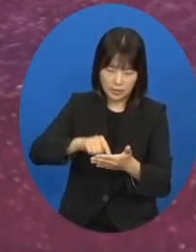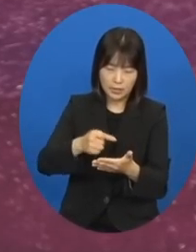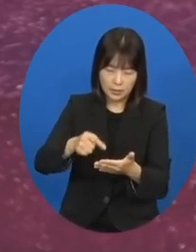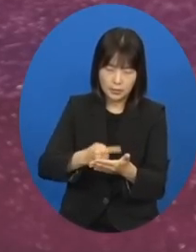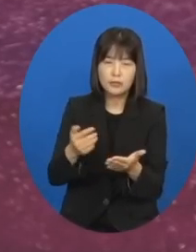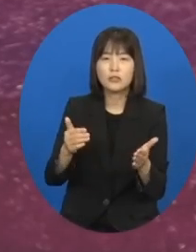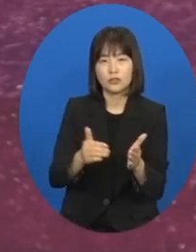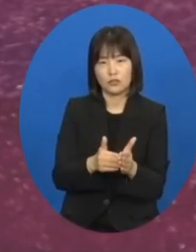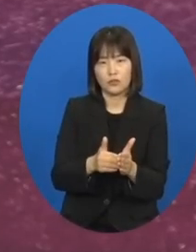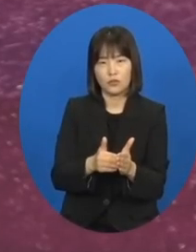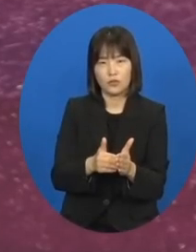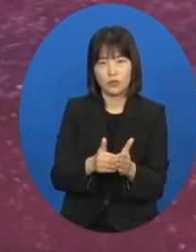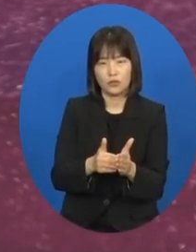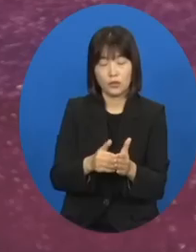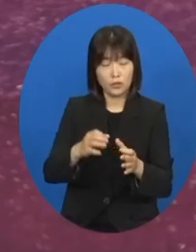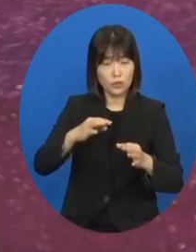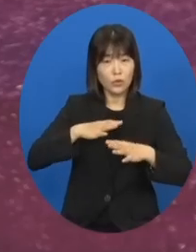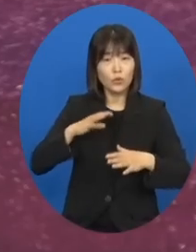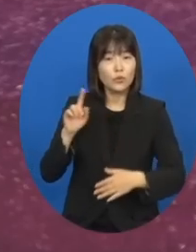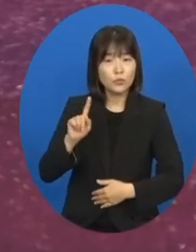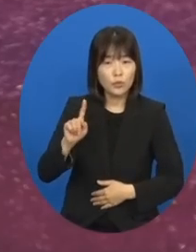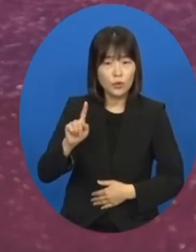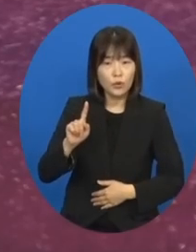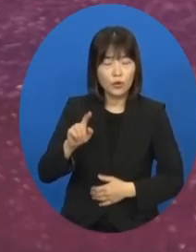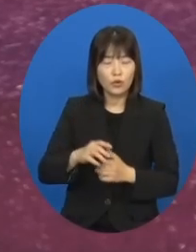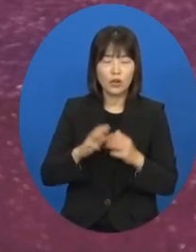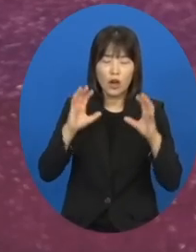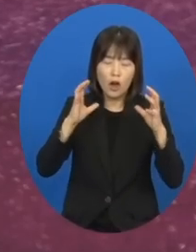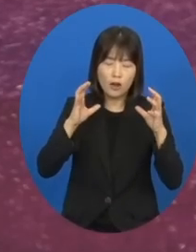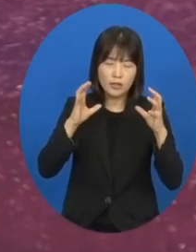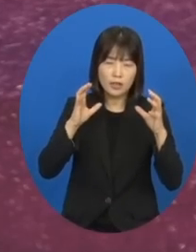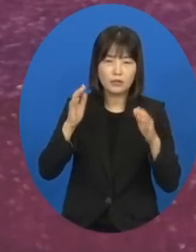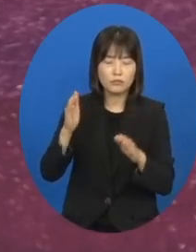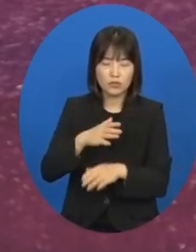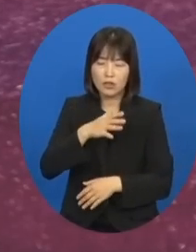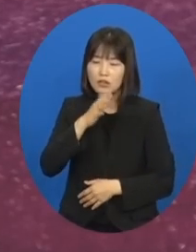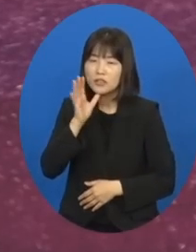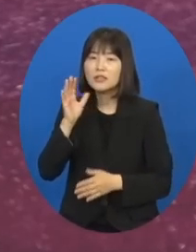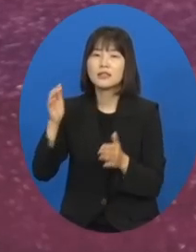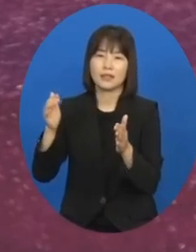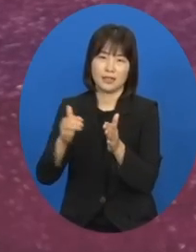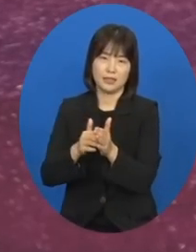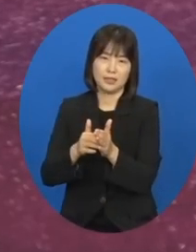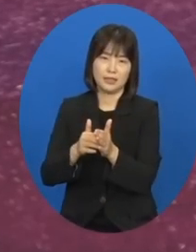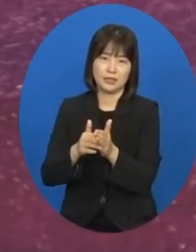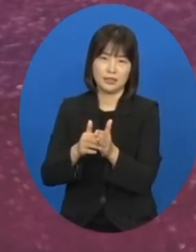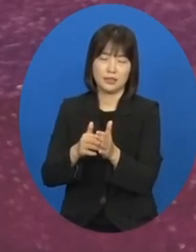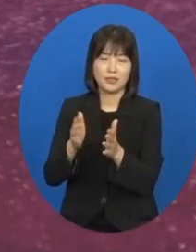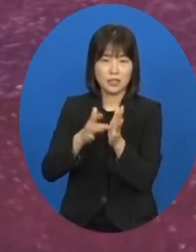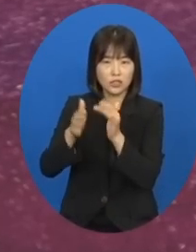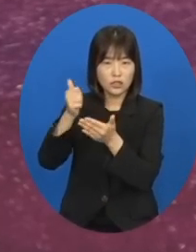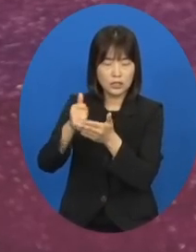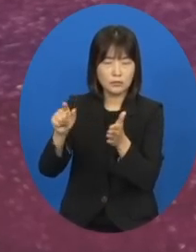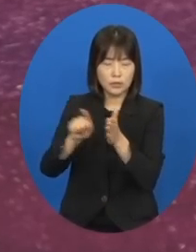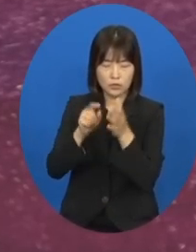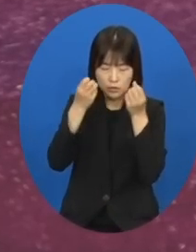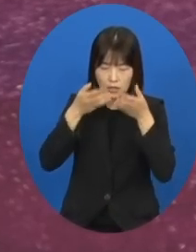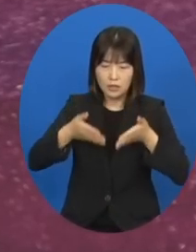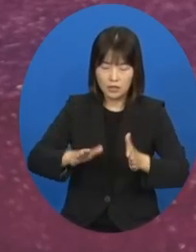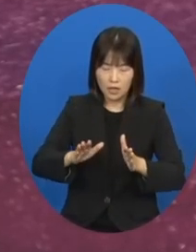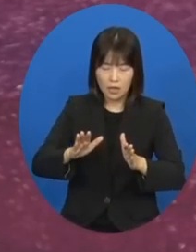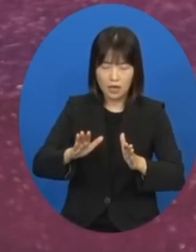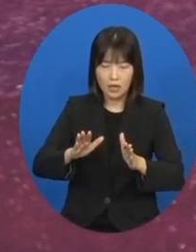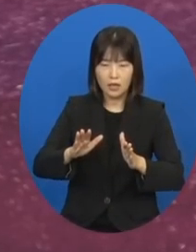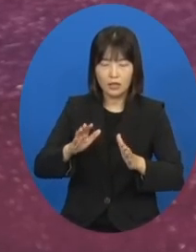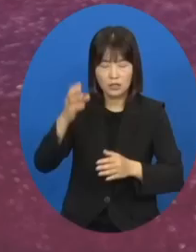그래요 근데 놀라운 건 뭐냐면요 어린 아이부터 어르신에 이르기까지 예수님을 믿고 거듭나서 새